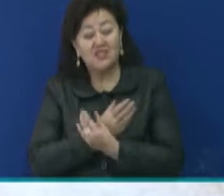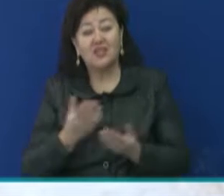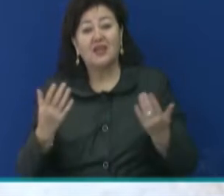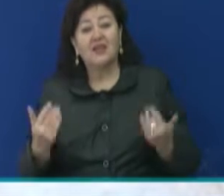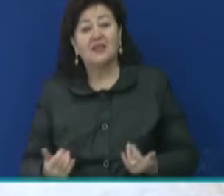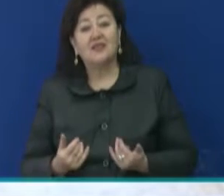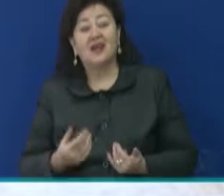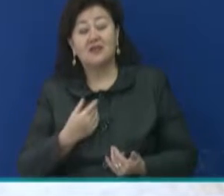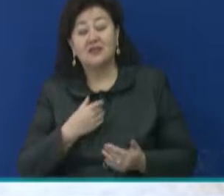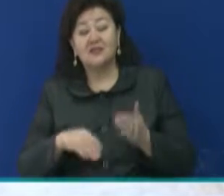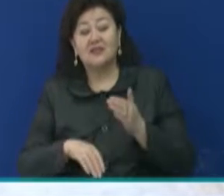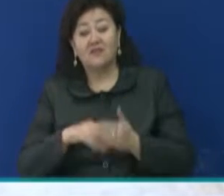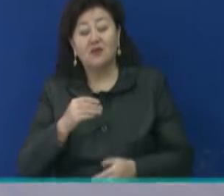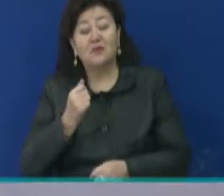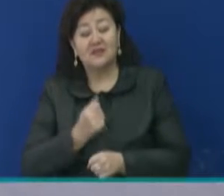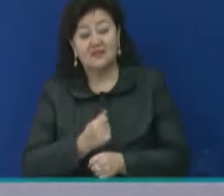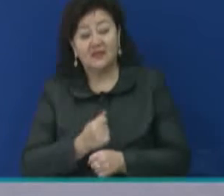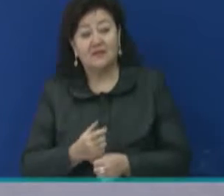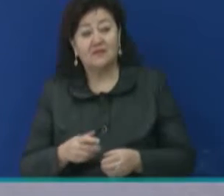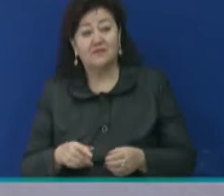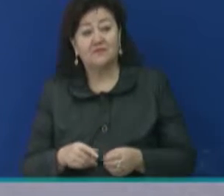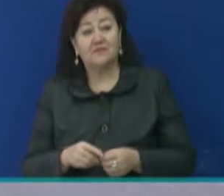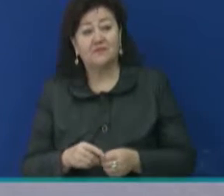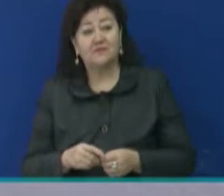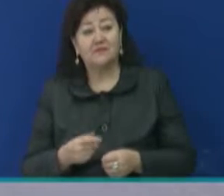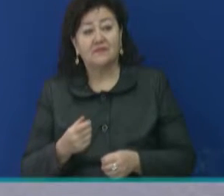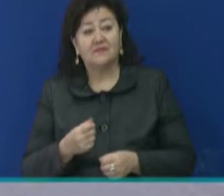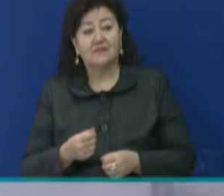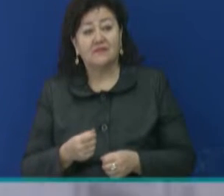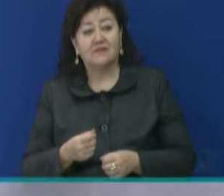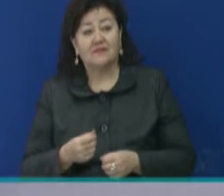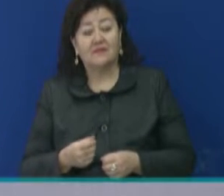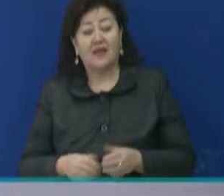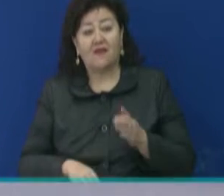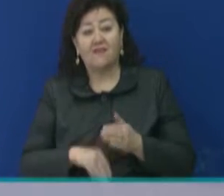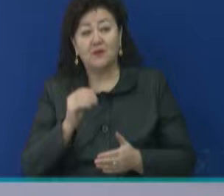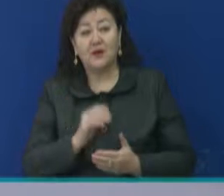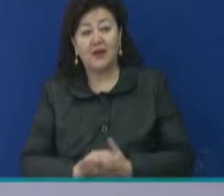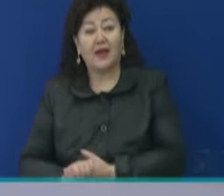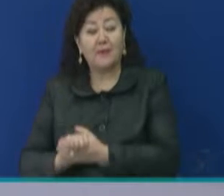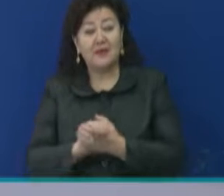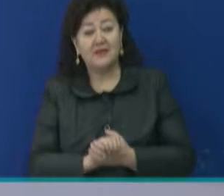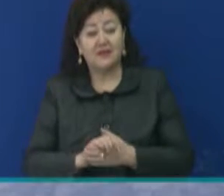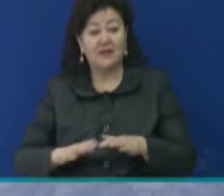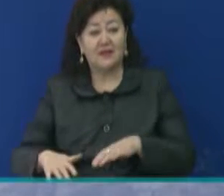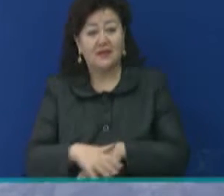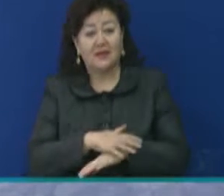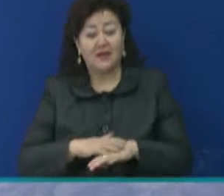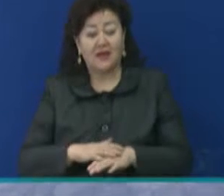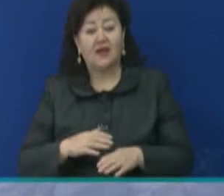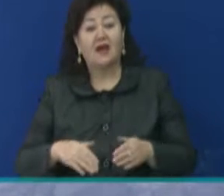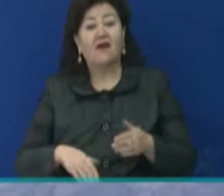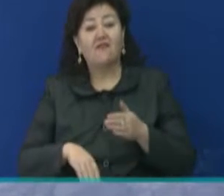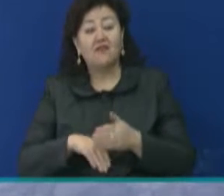том числе Я думаю что я сделал правильно выбор общественники отмечают что выборы объединили население потому что их голосами был определен